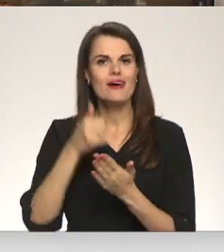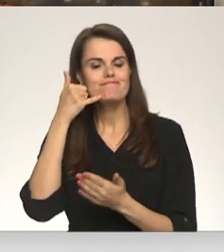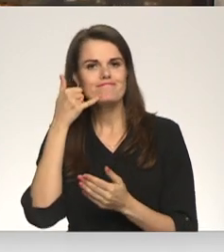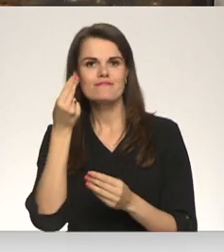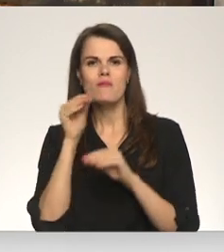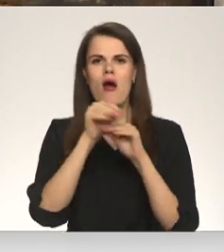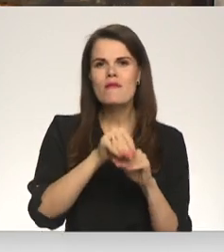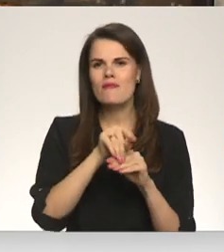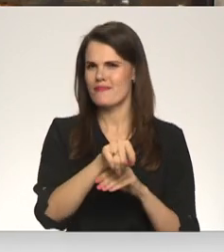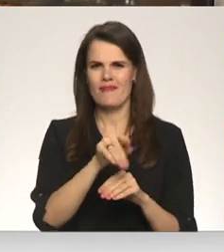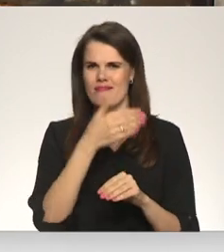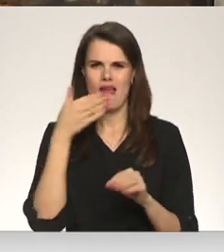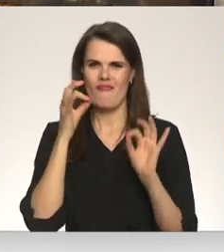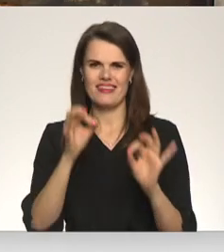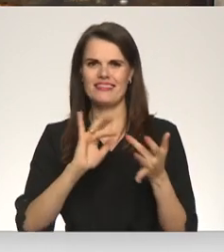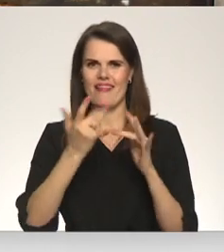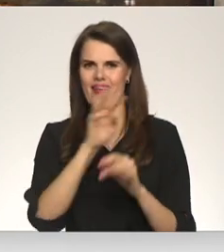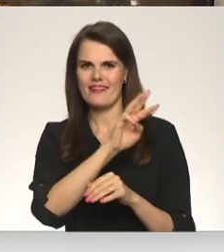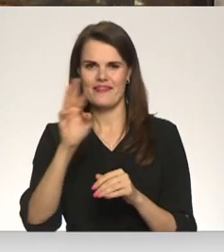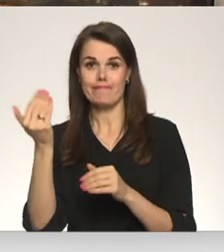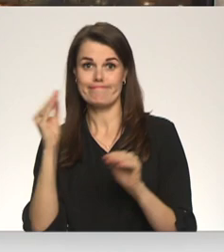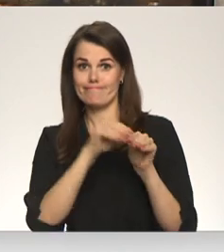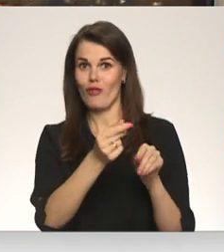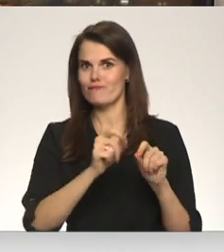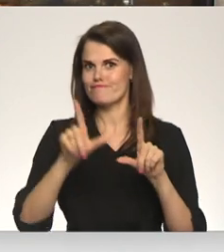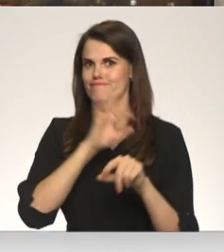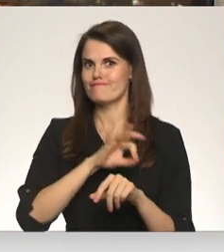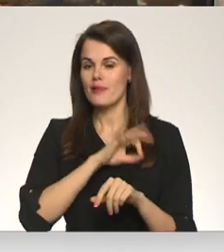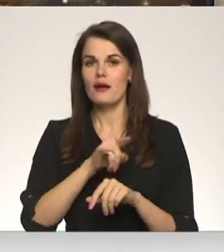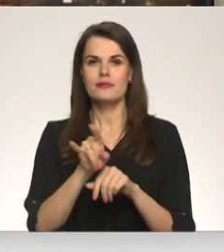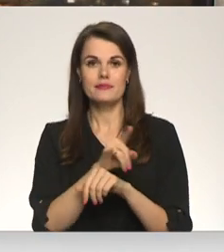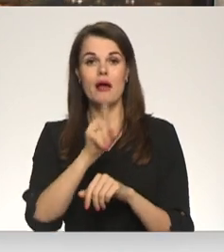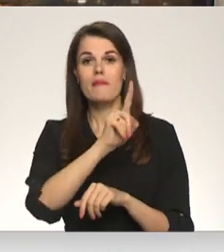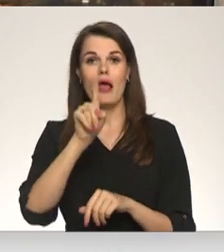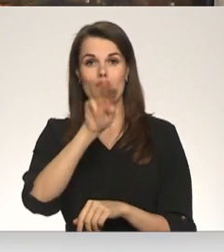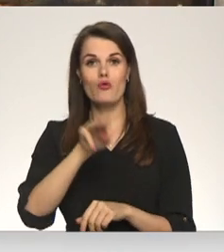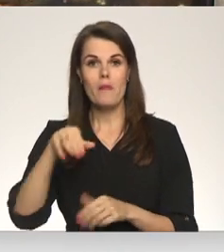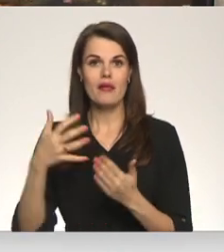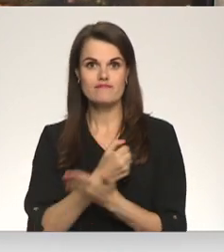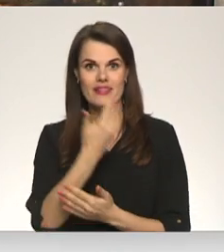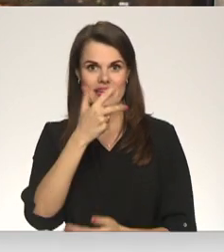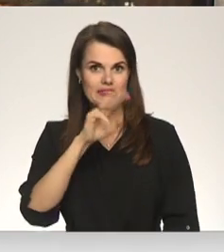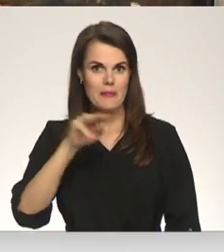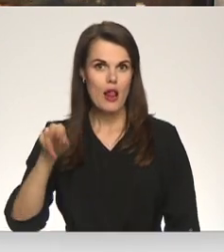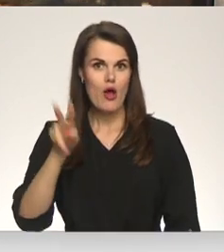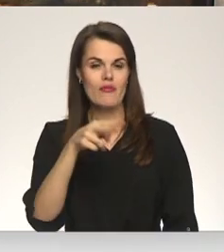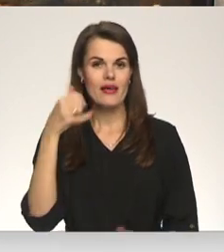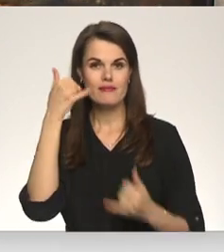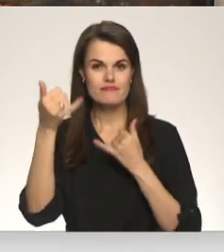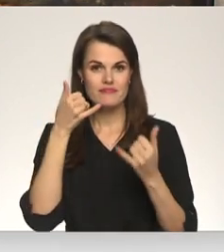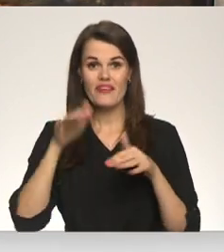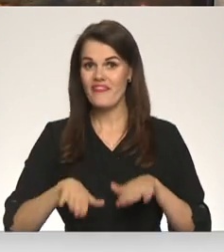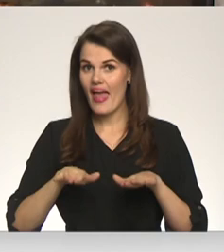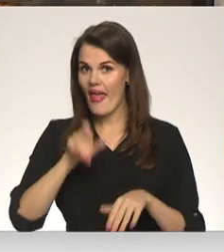ieguldīt nēsošās interneta platformās. Tā Viltus Brokeri mēnesi ieguva vairāk nekā 3 miljonus eiro. Un, lai gan zvanītāji bija